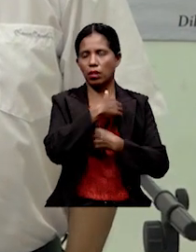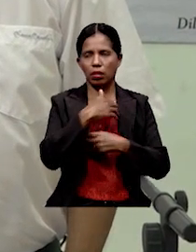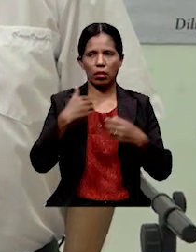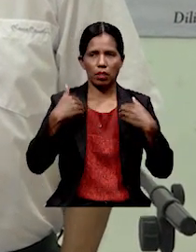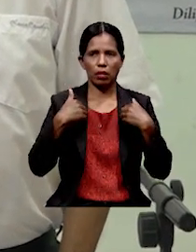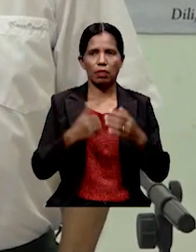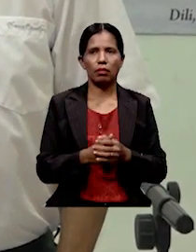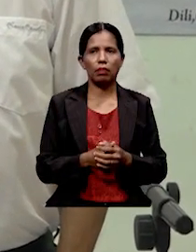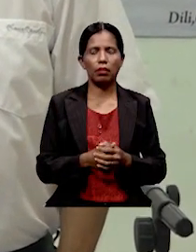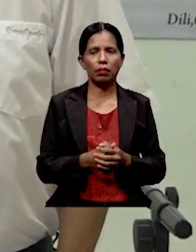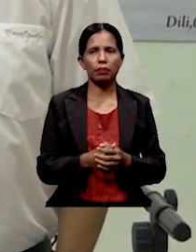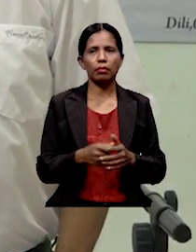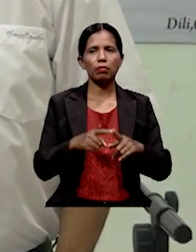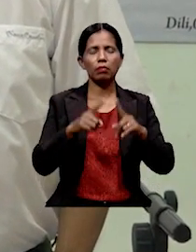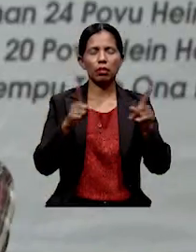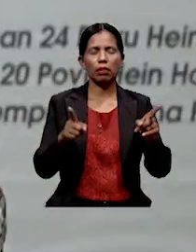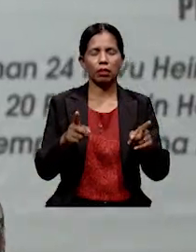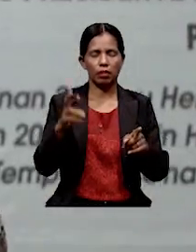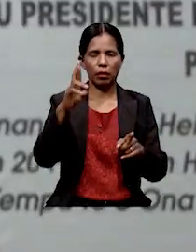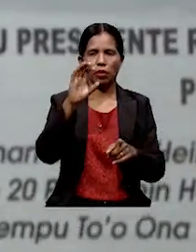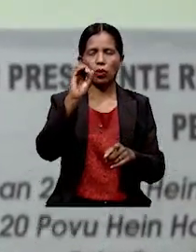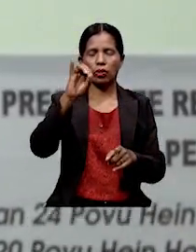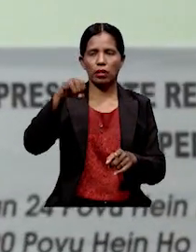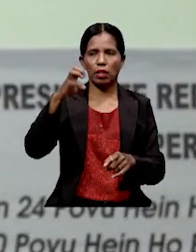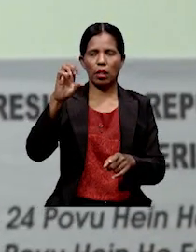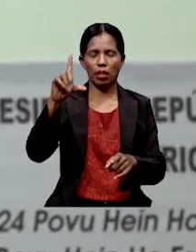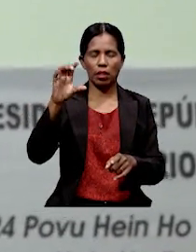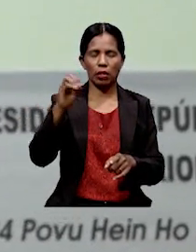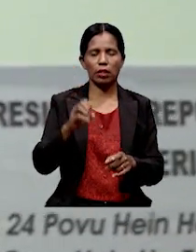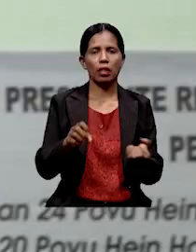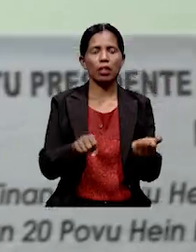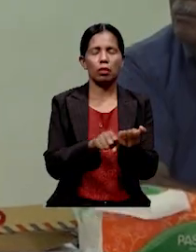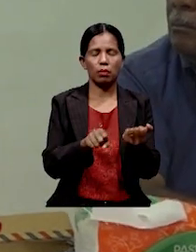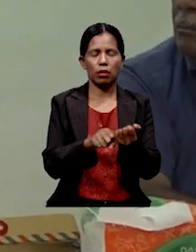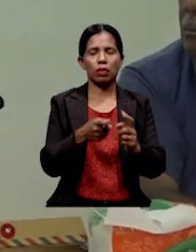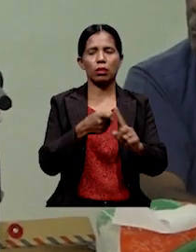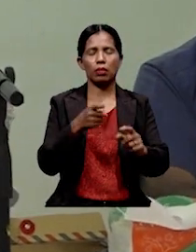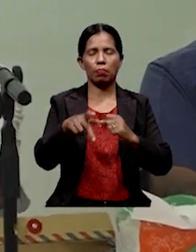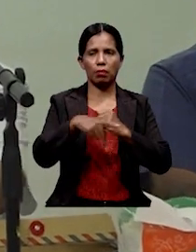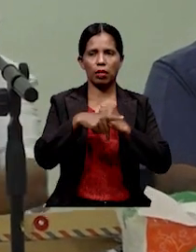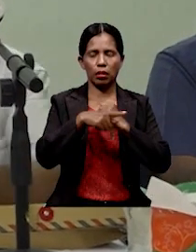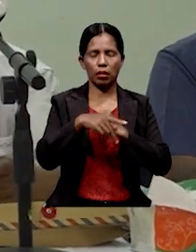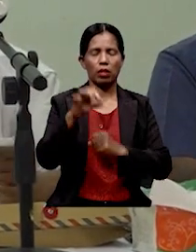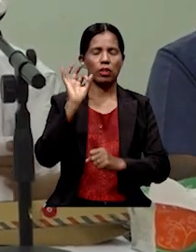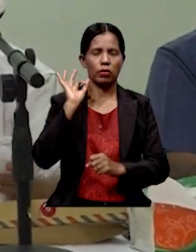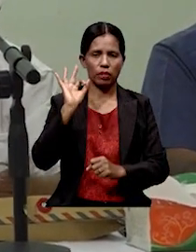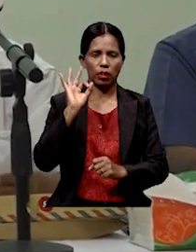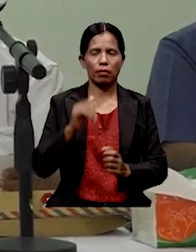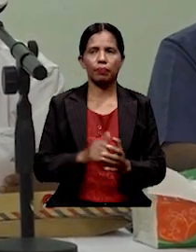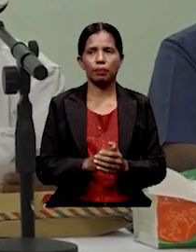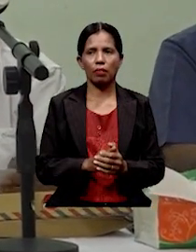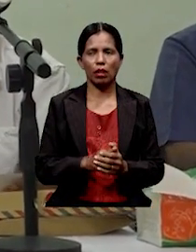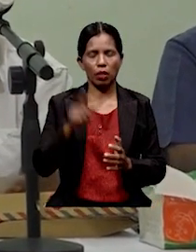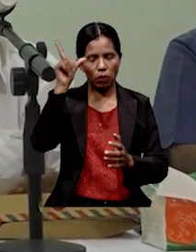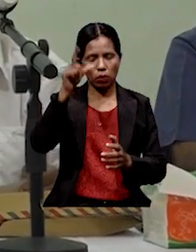okan datu independenti, mabe Vozero Lobato optimista katak sehetan apoyu husi maluk sira ia Fretlin. Luolo, tuir hawa